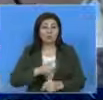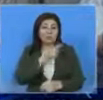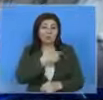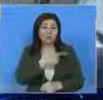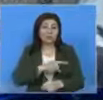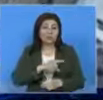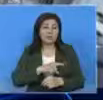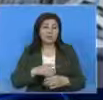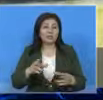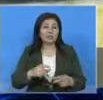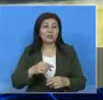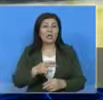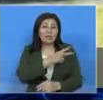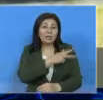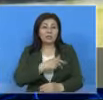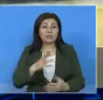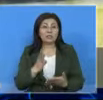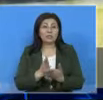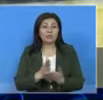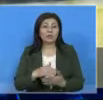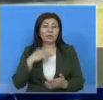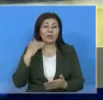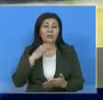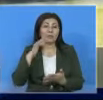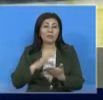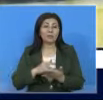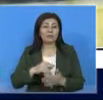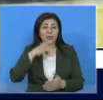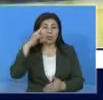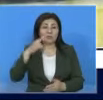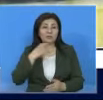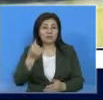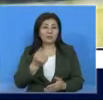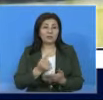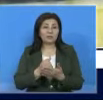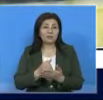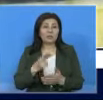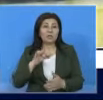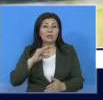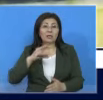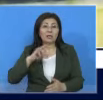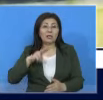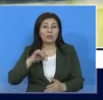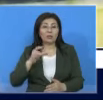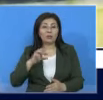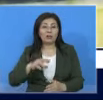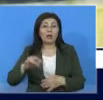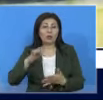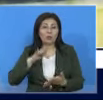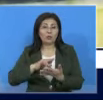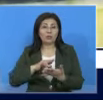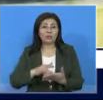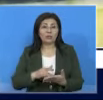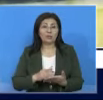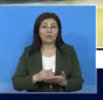тобымен кезекшілікке шығады. Алматы қаласы Қазақстан Республикасы Ішкі істер министрлігінің кинологиялық орталығында кинологпен